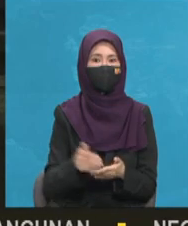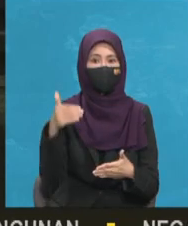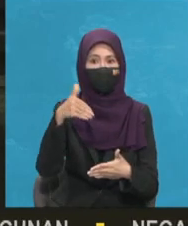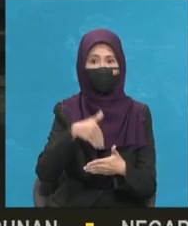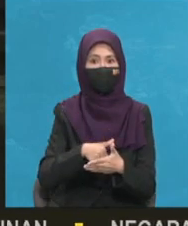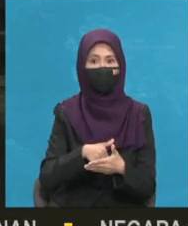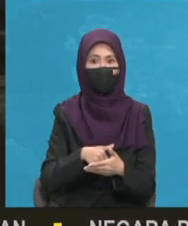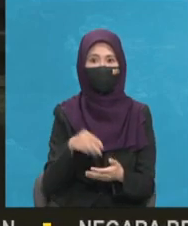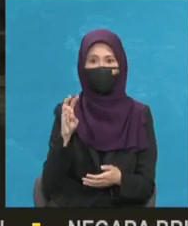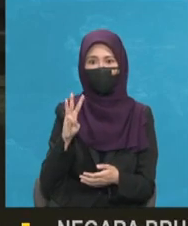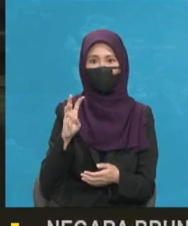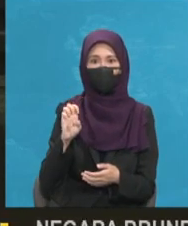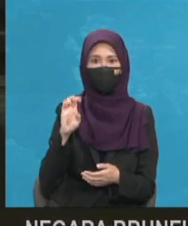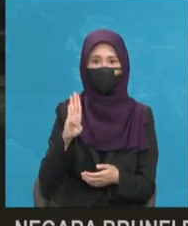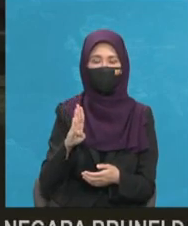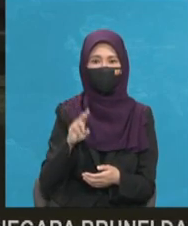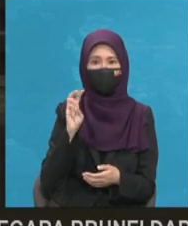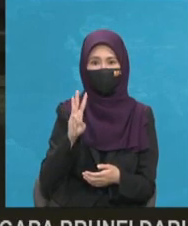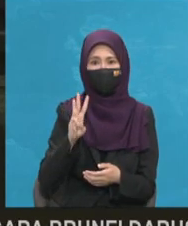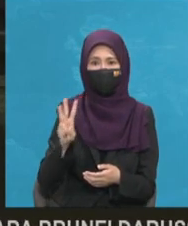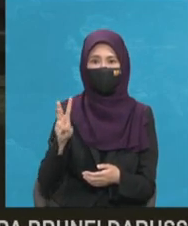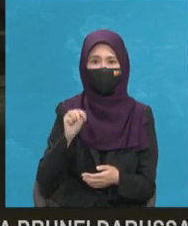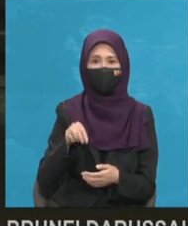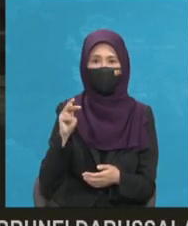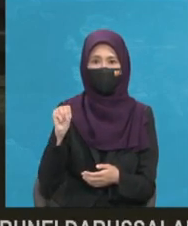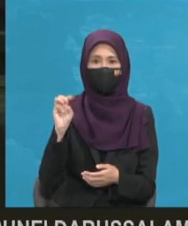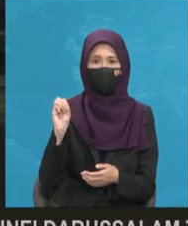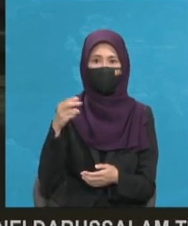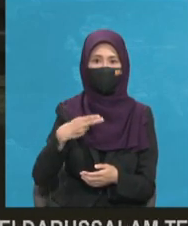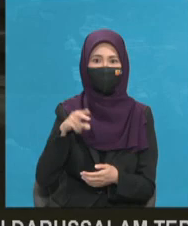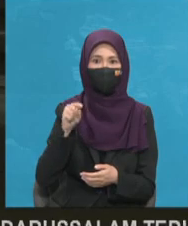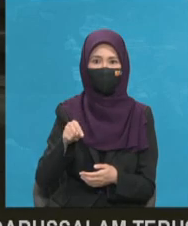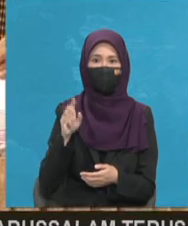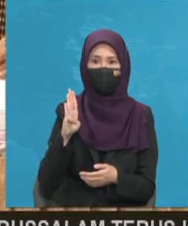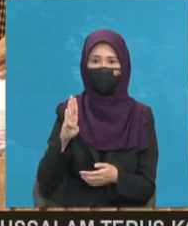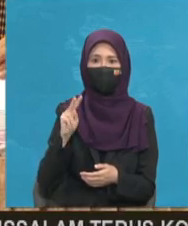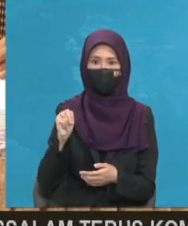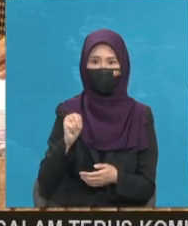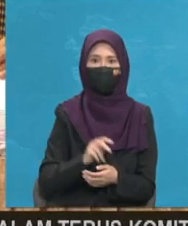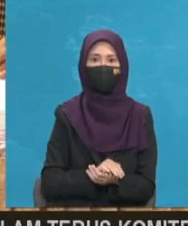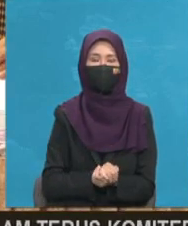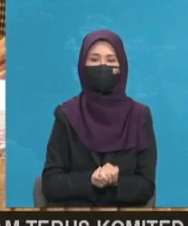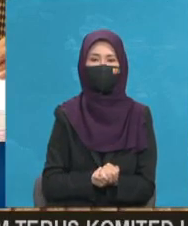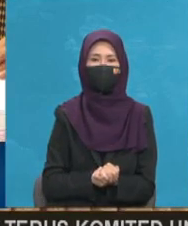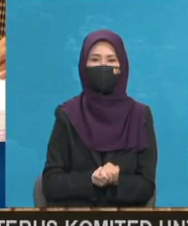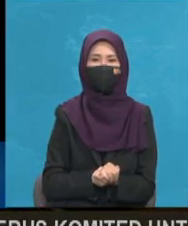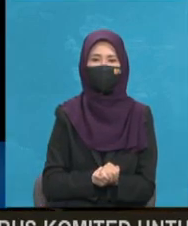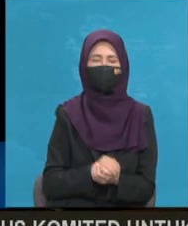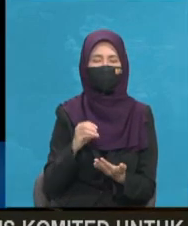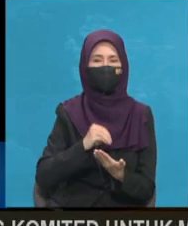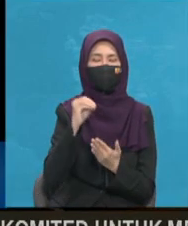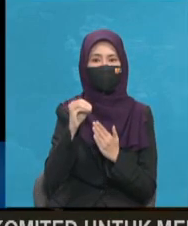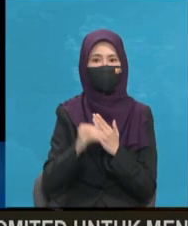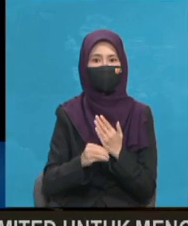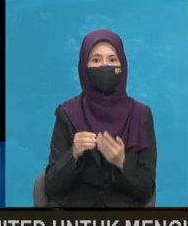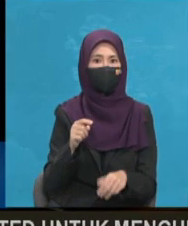sesawang Kementerian Kesehatan lebih jambi.id gov.in bagi operasi peralihan